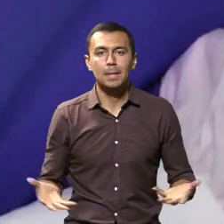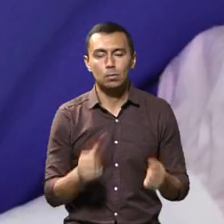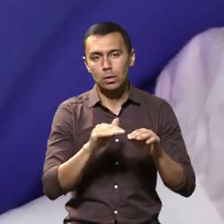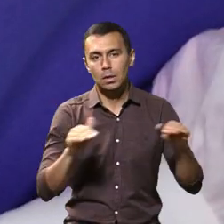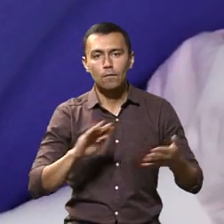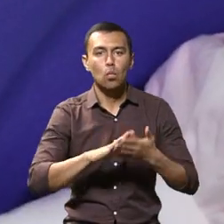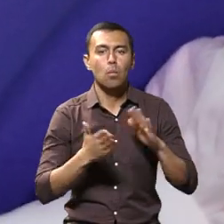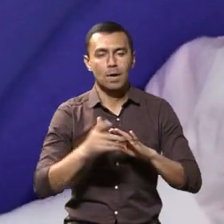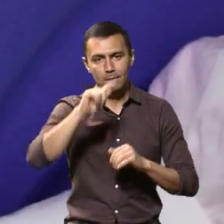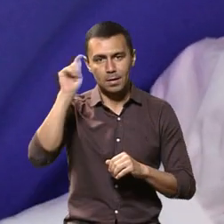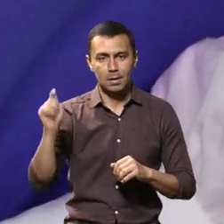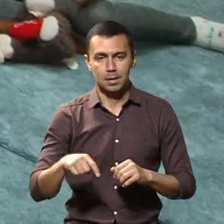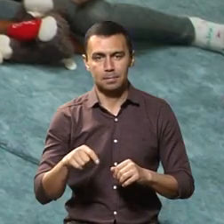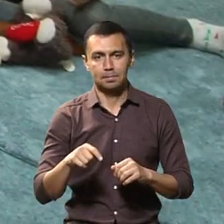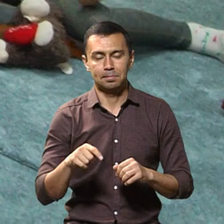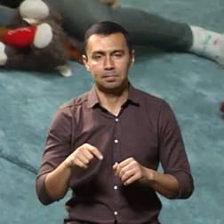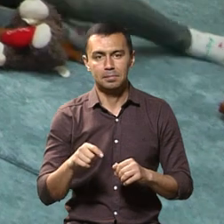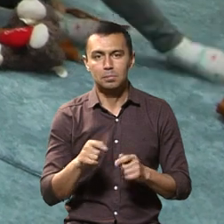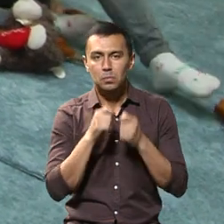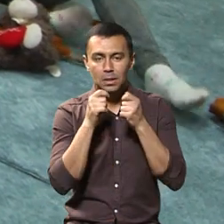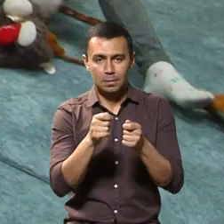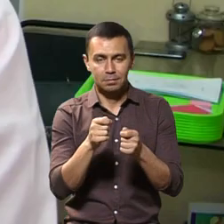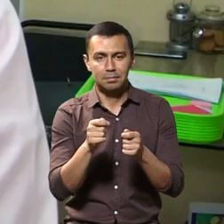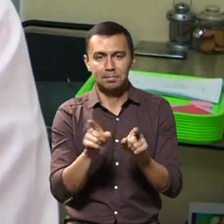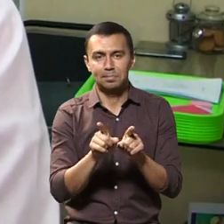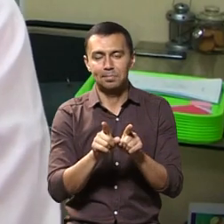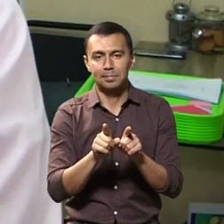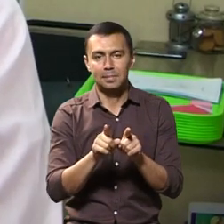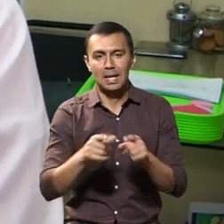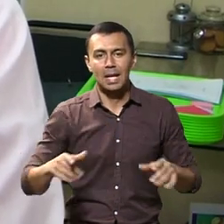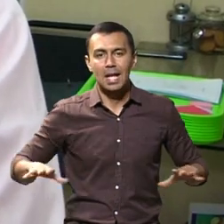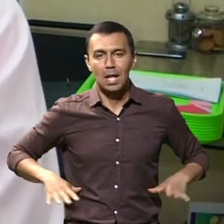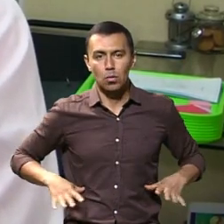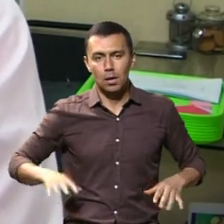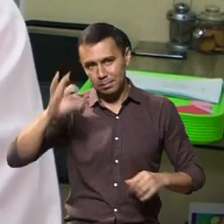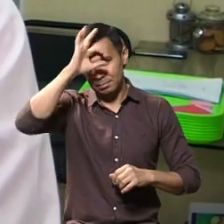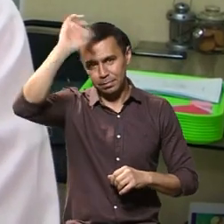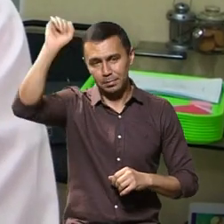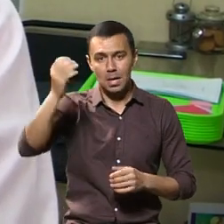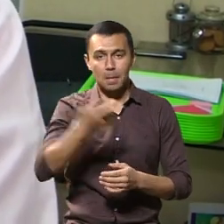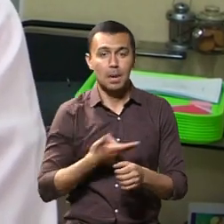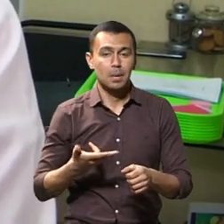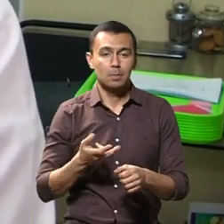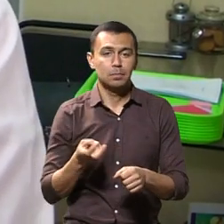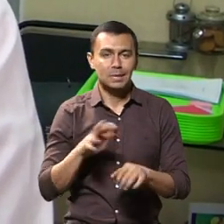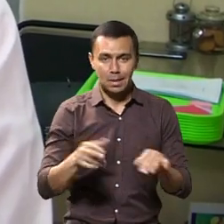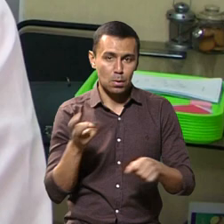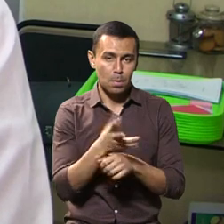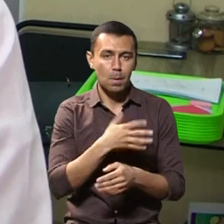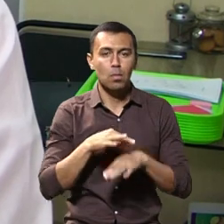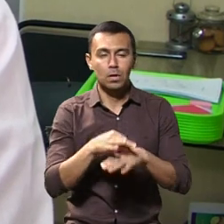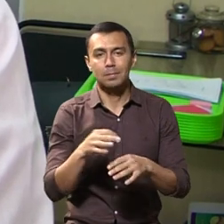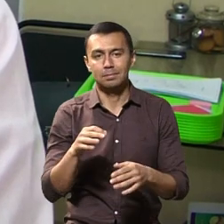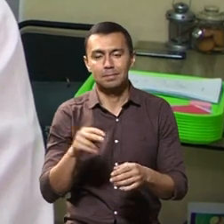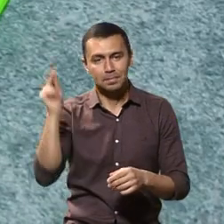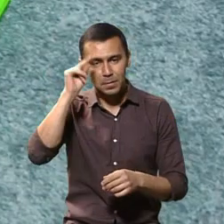дітей в умовах війни. Талісман проєкту – єдиноріг Рокася. Дітки приходять до нас, ми проводимо заняття, вони наче приходять у